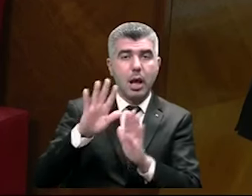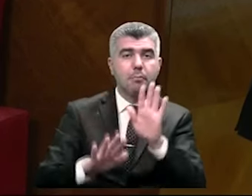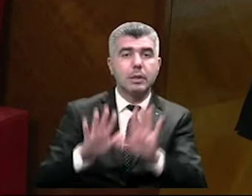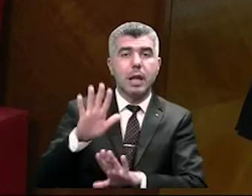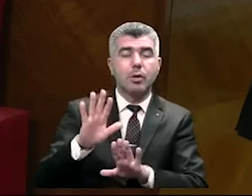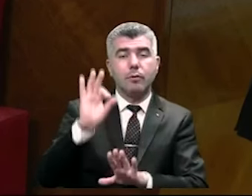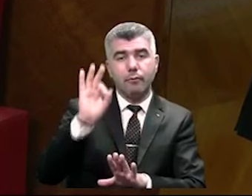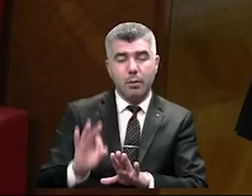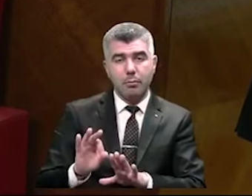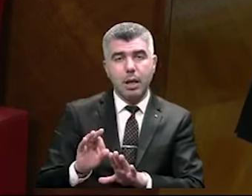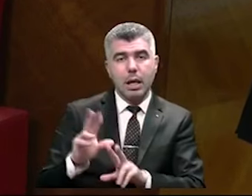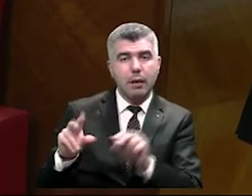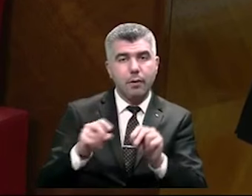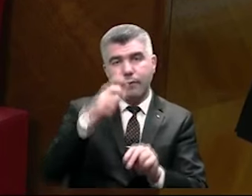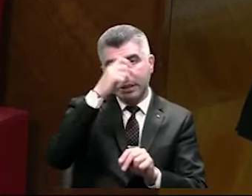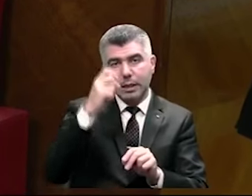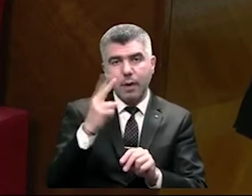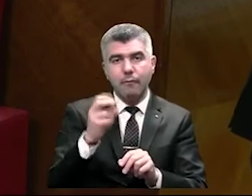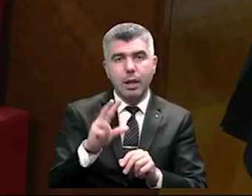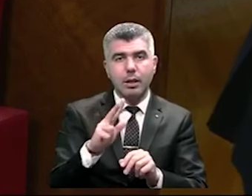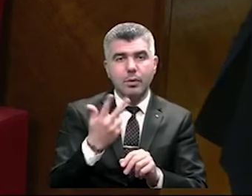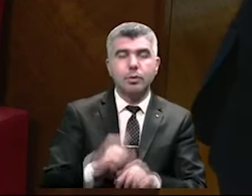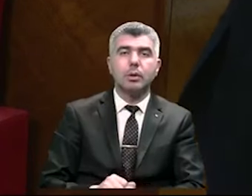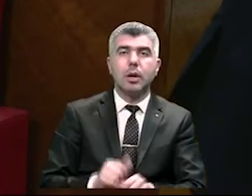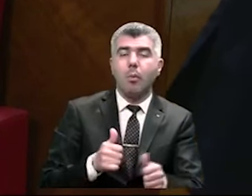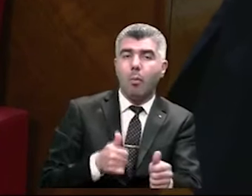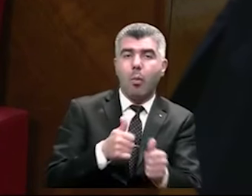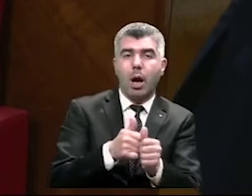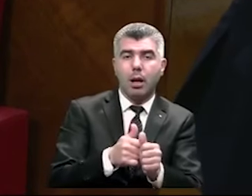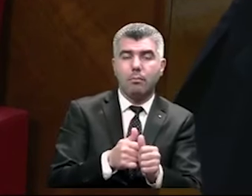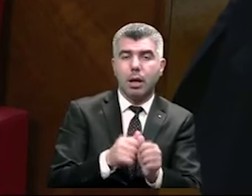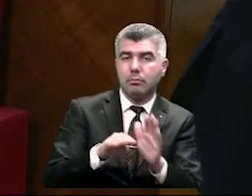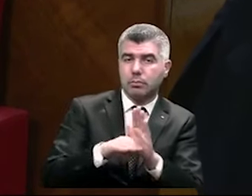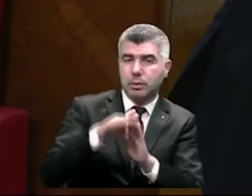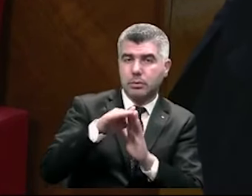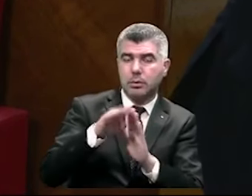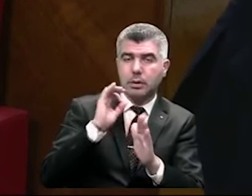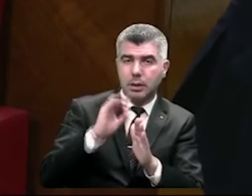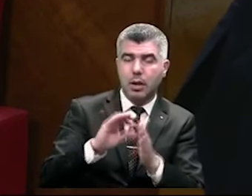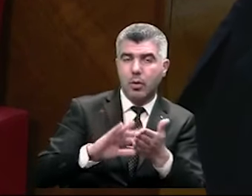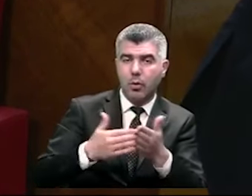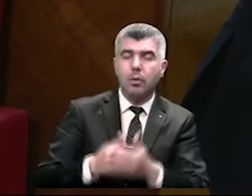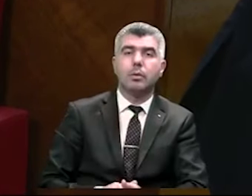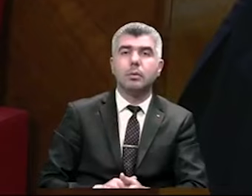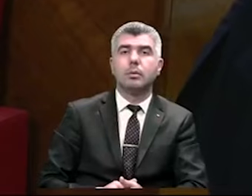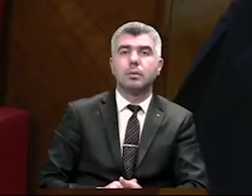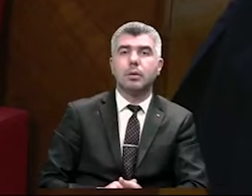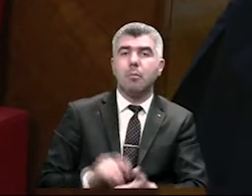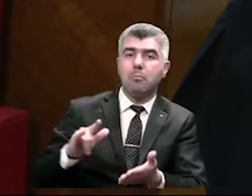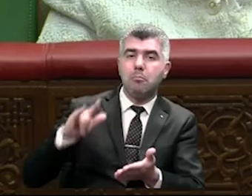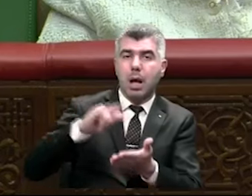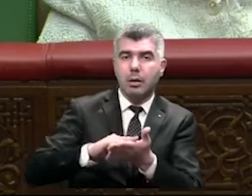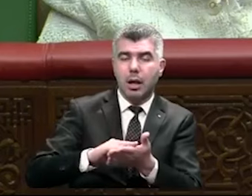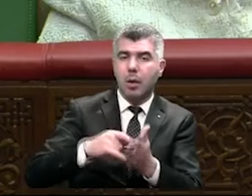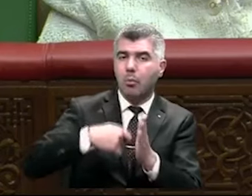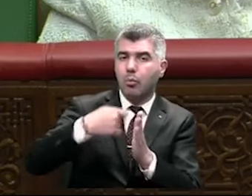موسف مع موسم الصيف السابق وباش نواكب التطور بالطبع ديال هذ الحركه هذه تكلمنا على المطارات على